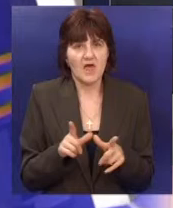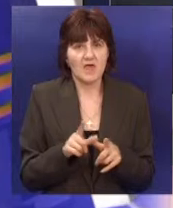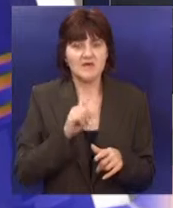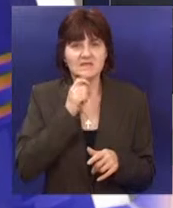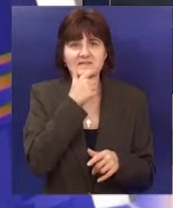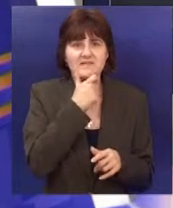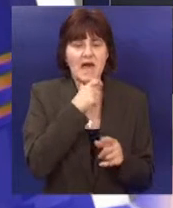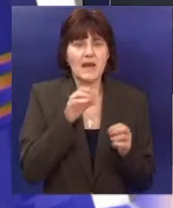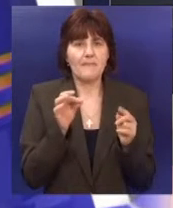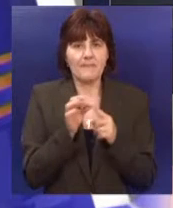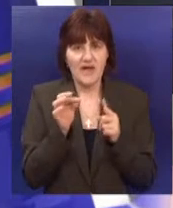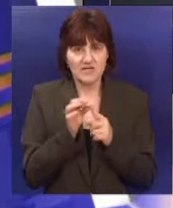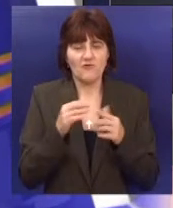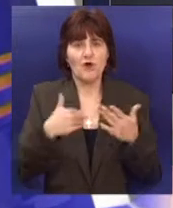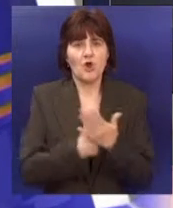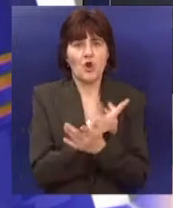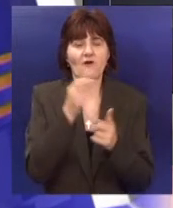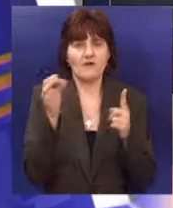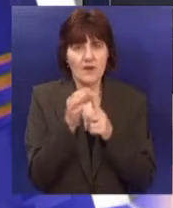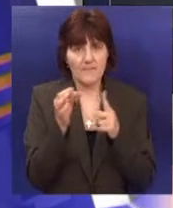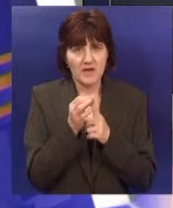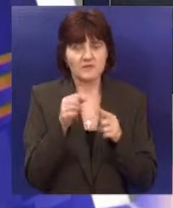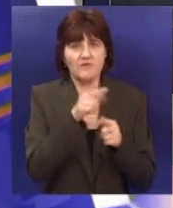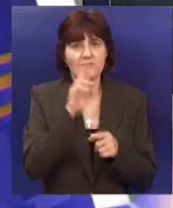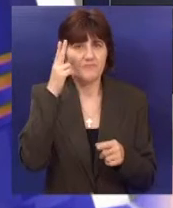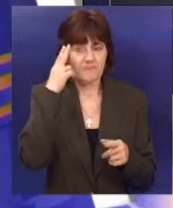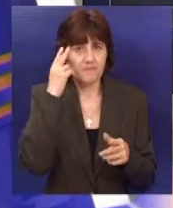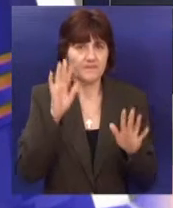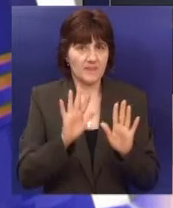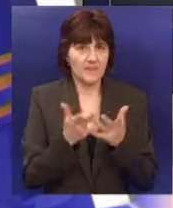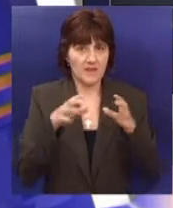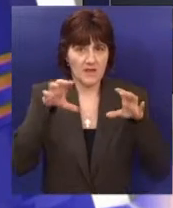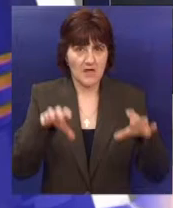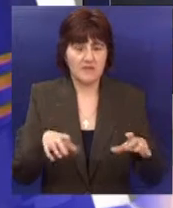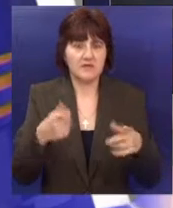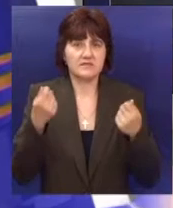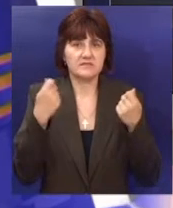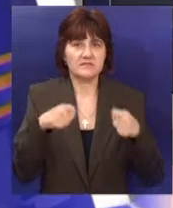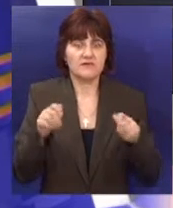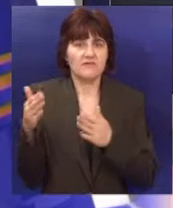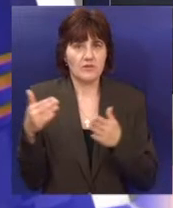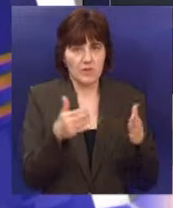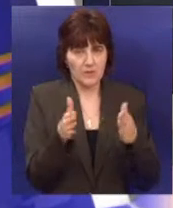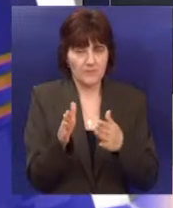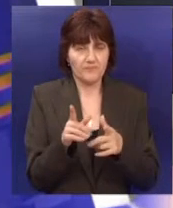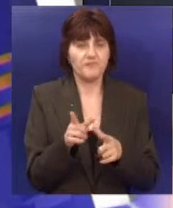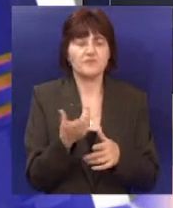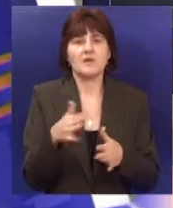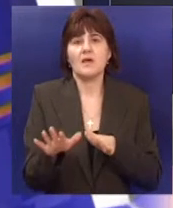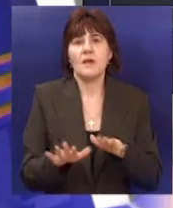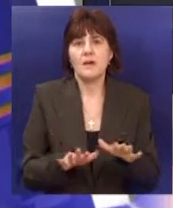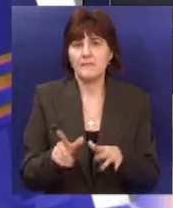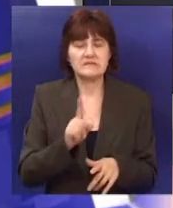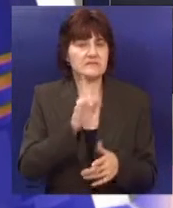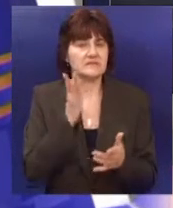Čente, prilazi Inđiji, Staroj Pazovi, Novoj Pazovi i Opovu. Tokom jučerašnjih pregovora u Beogradu sa ministrom poljoprivrede